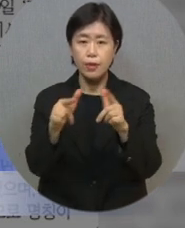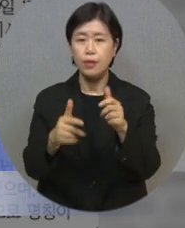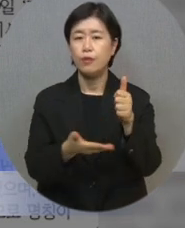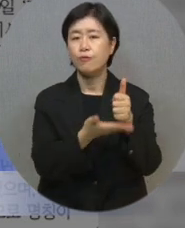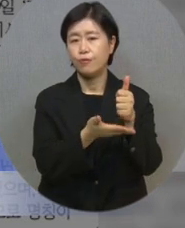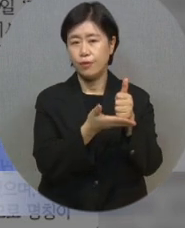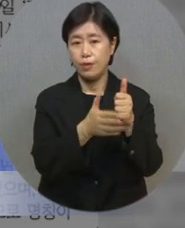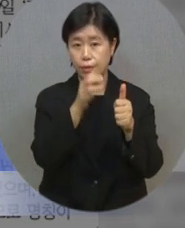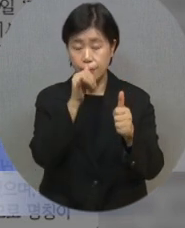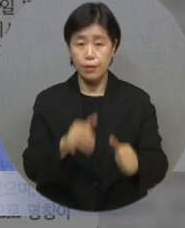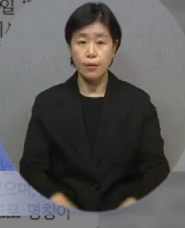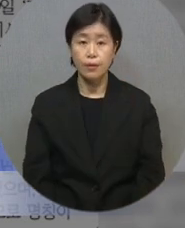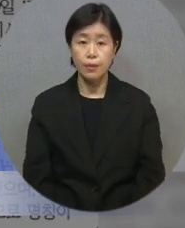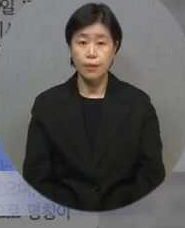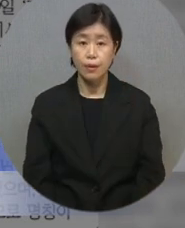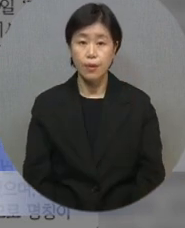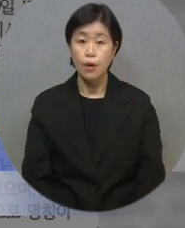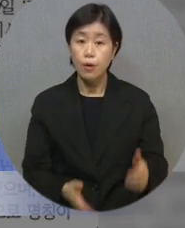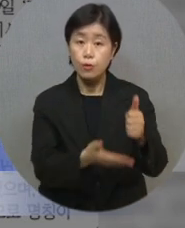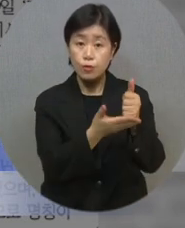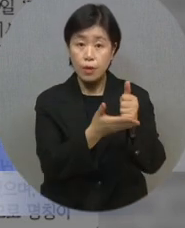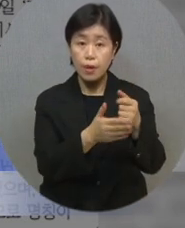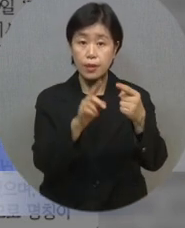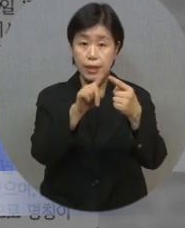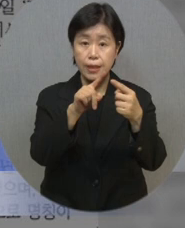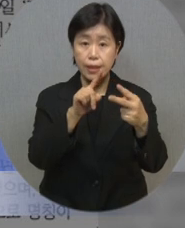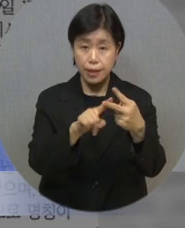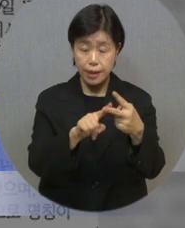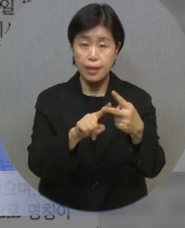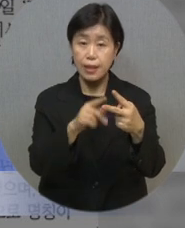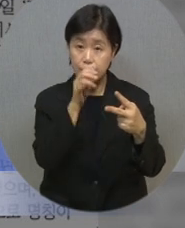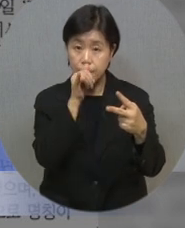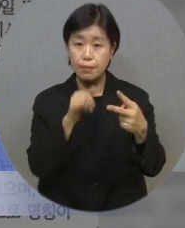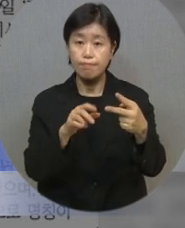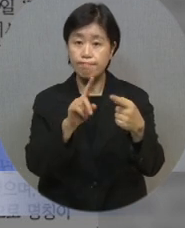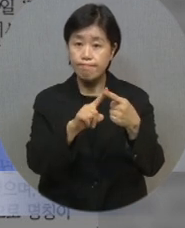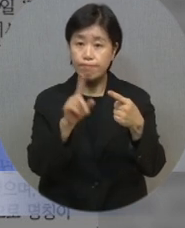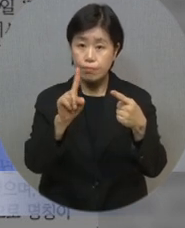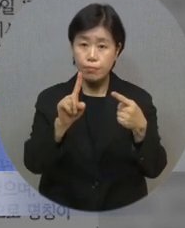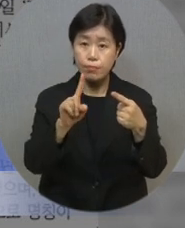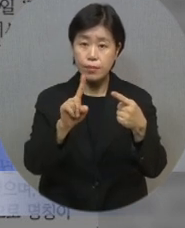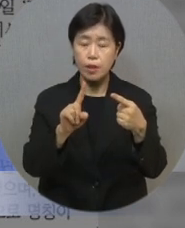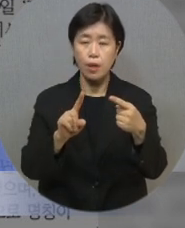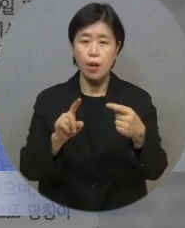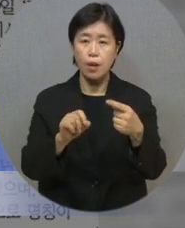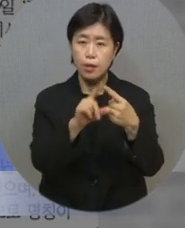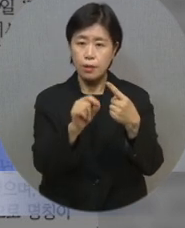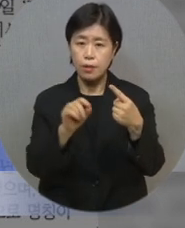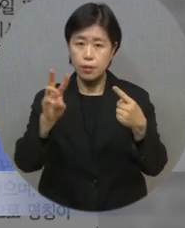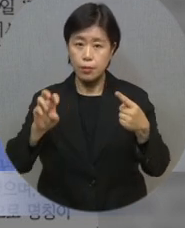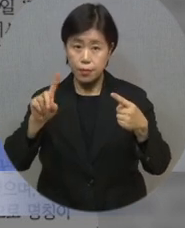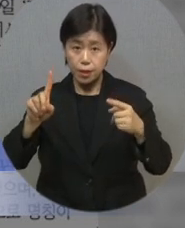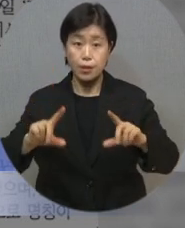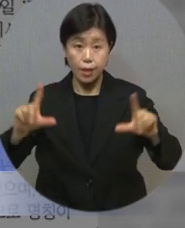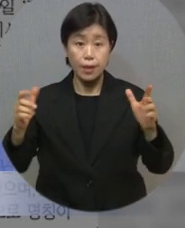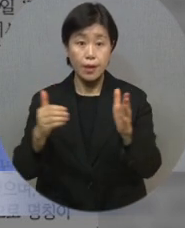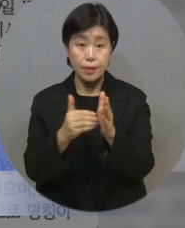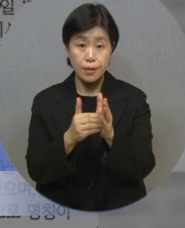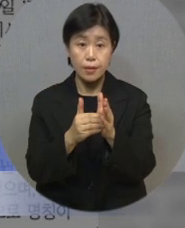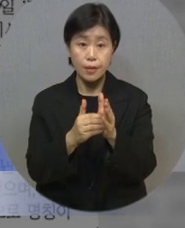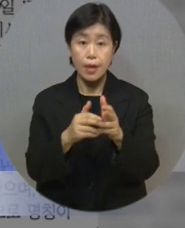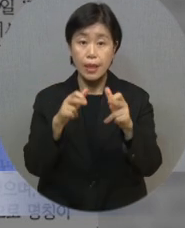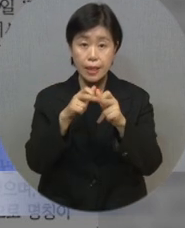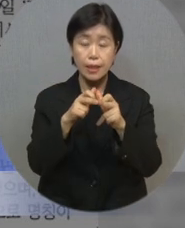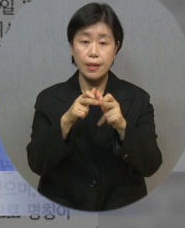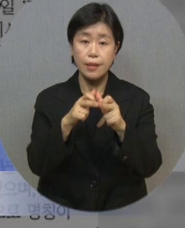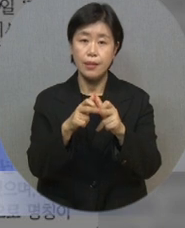받습니다 후보자 추천은 1차와 2차로 나인다 합니다 1차는 오는 31일까지 장애인상